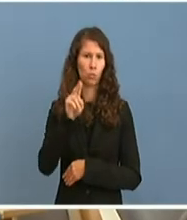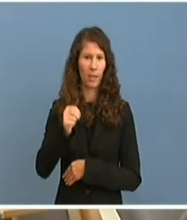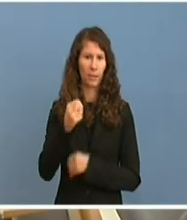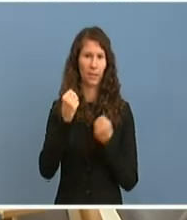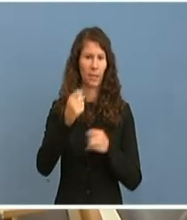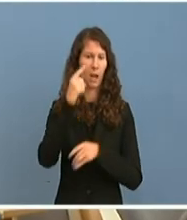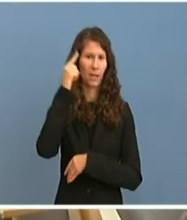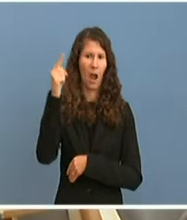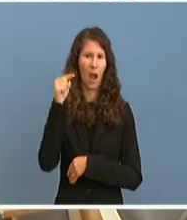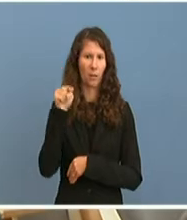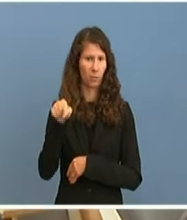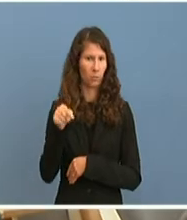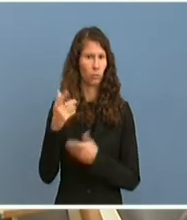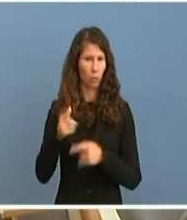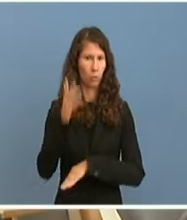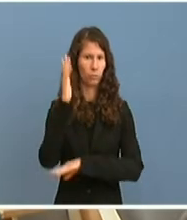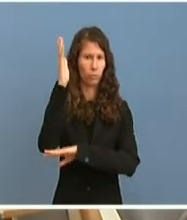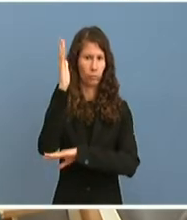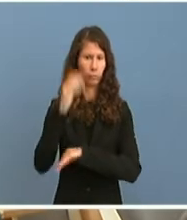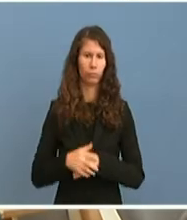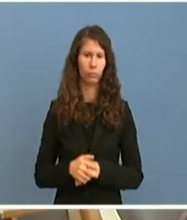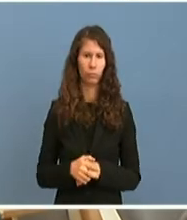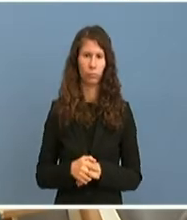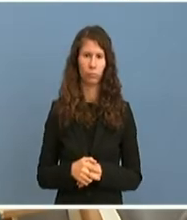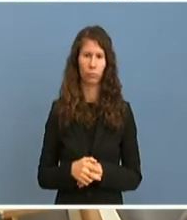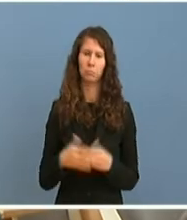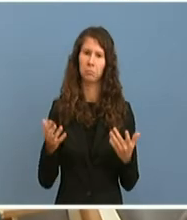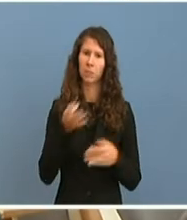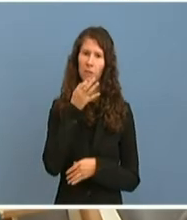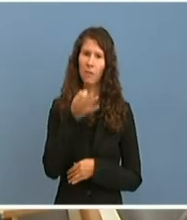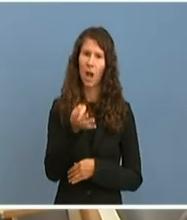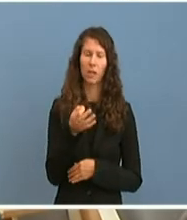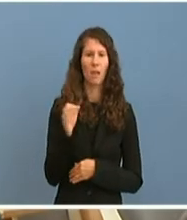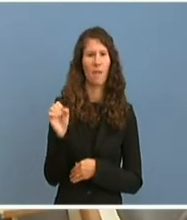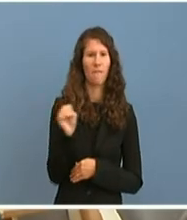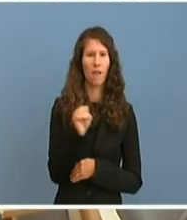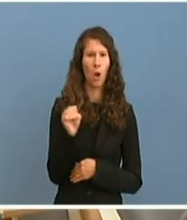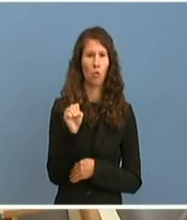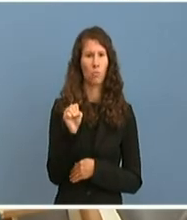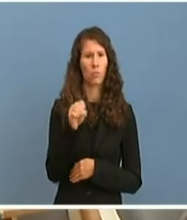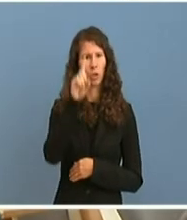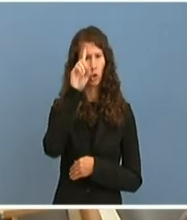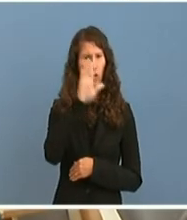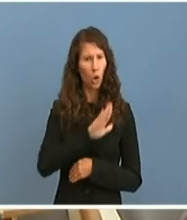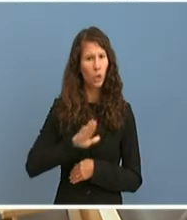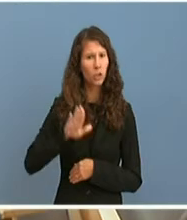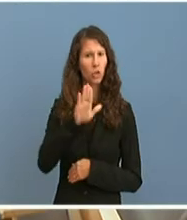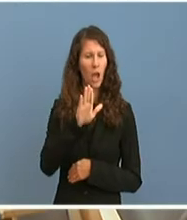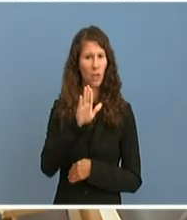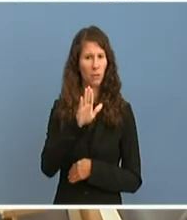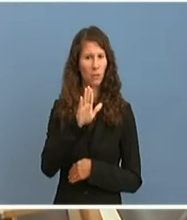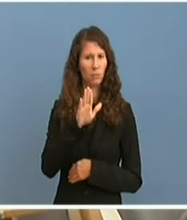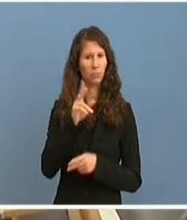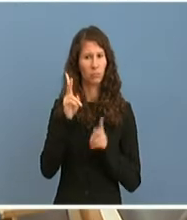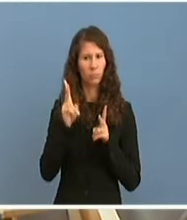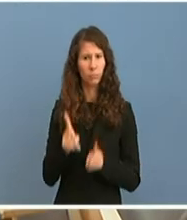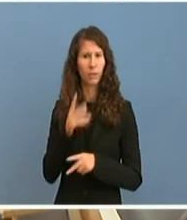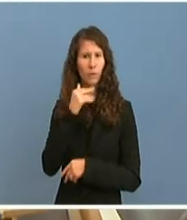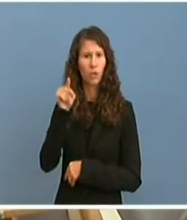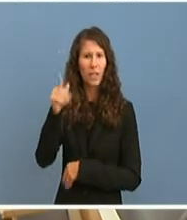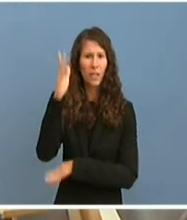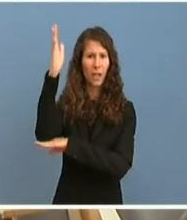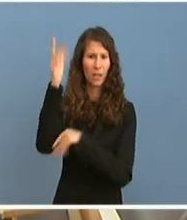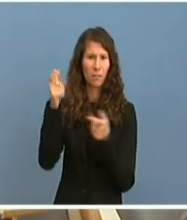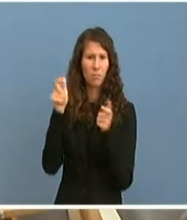Rede halten. In dem Zusammenhang würde mich interessieren, aus welchen Beweggründen hat sich denn Deutschland interessiert, diese Rede zu